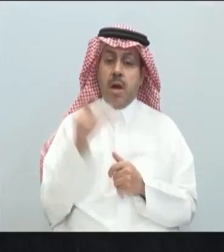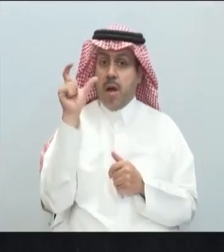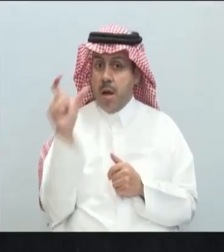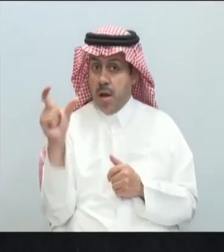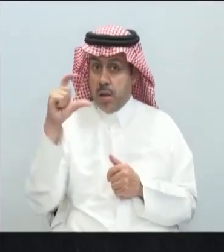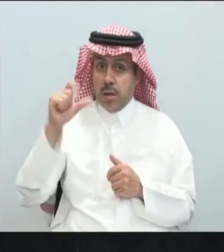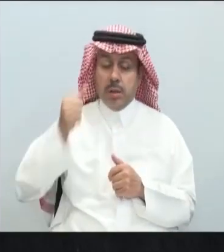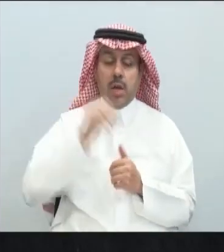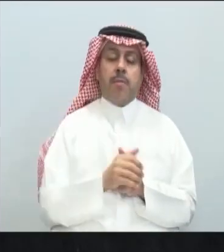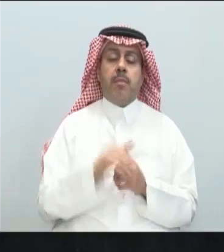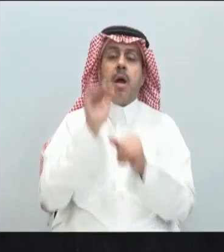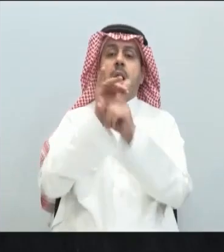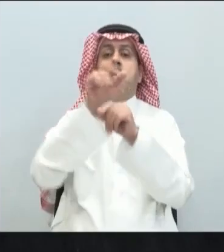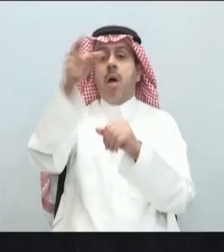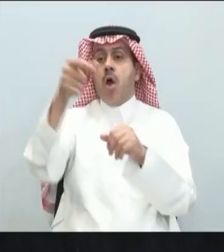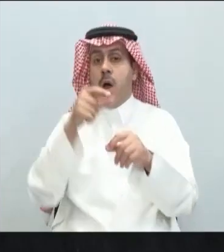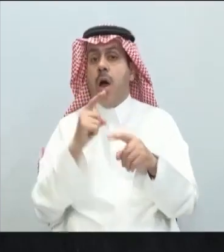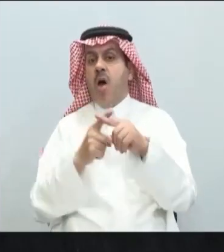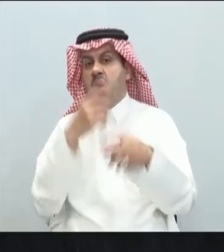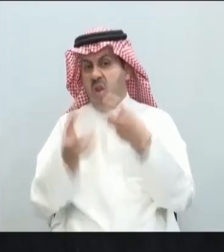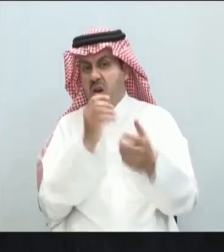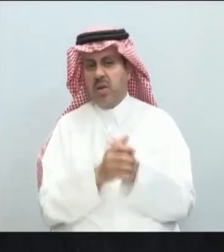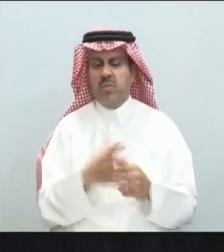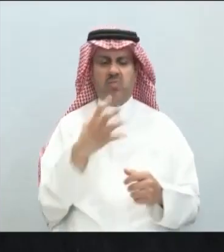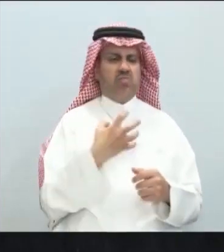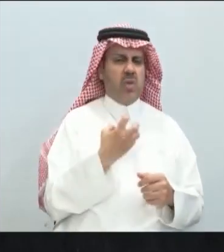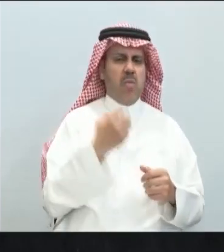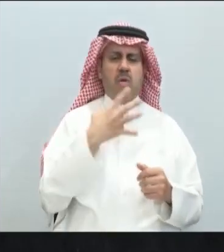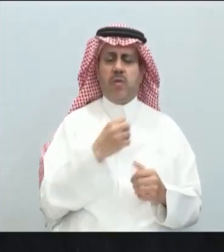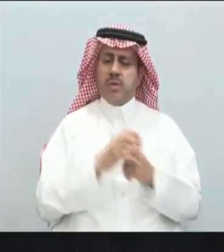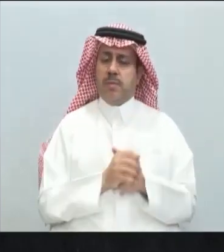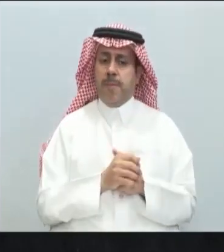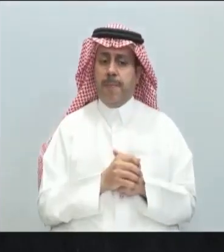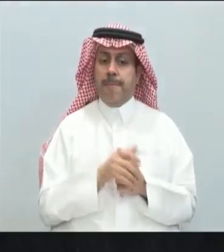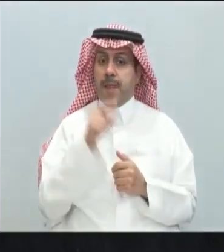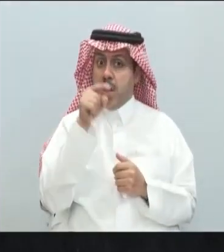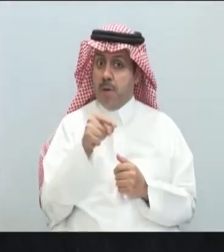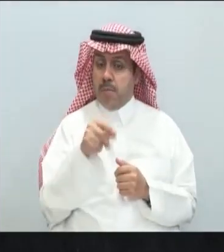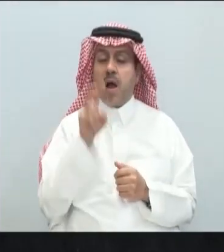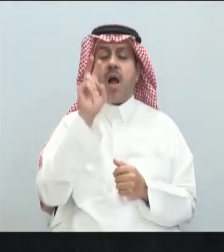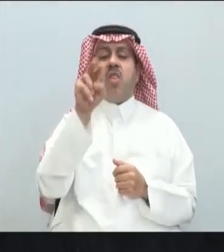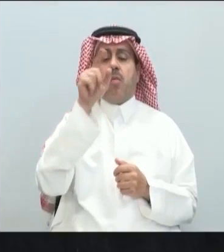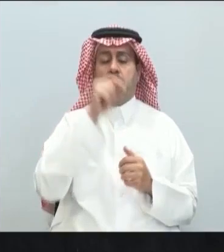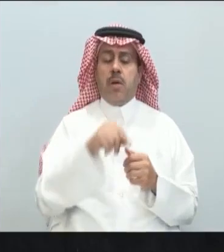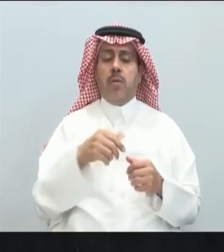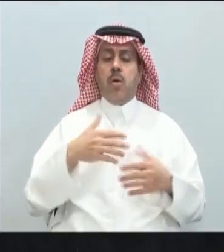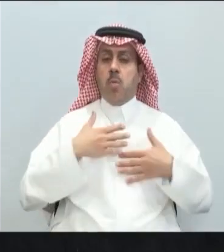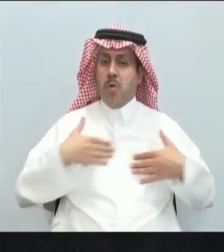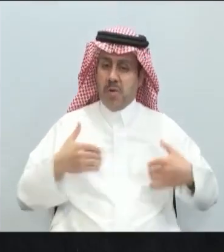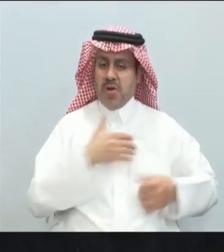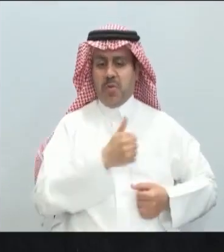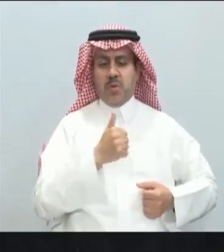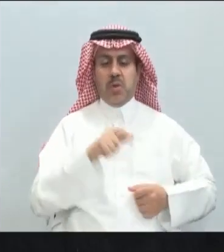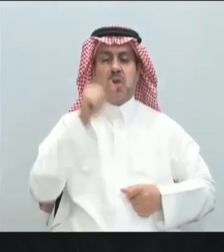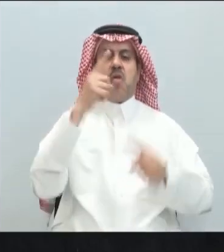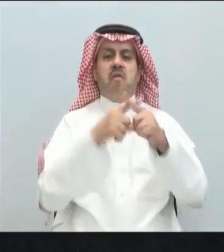من اهل الجنه لاهل النار يوجعهم ويؤلم نفوسهم لانهم كذبوا الله ورسوله وكفروا